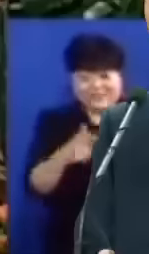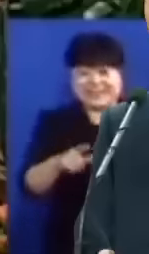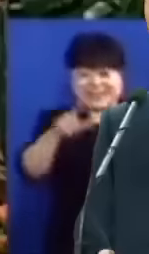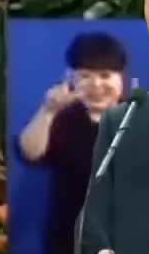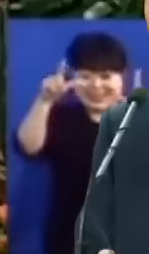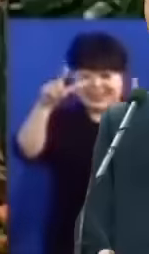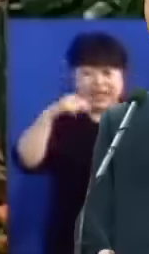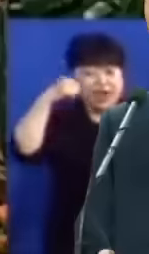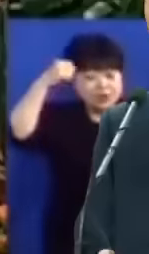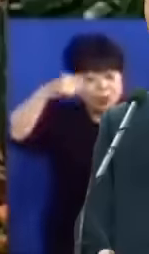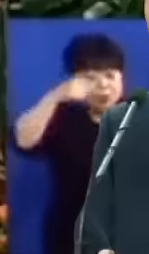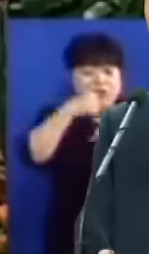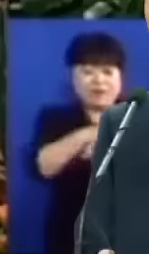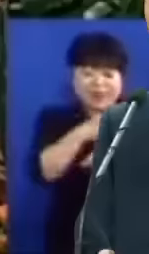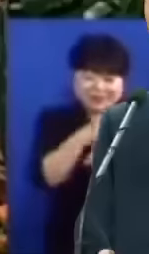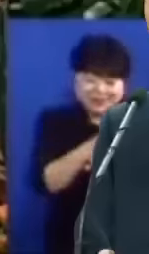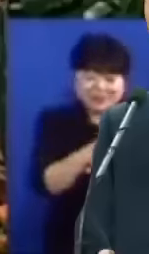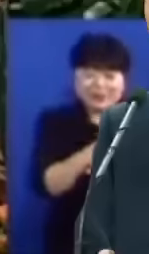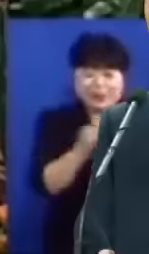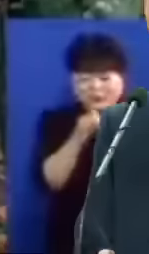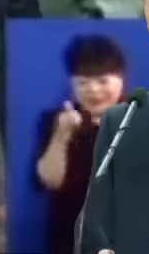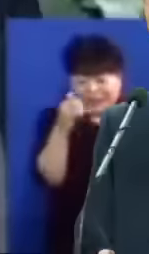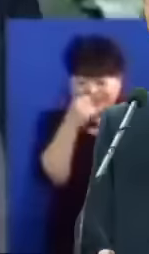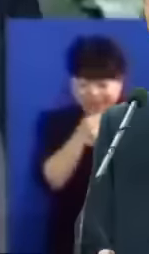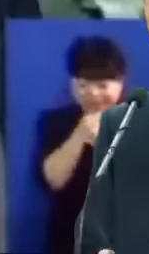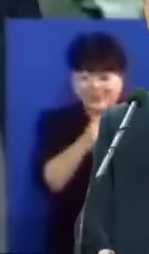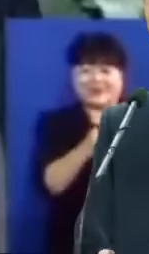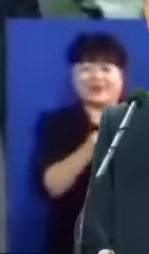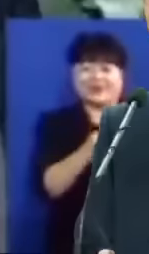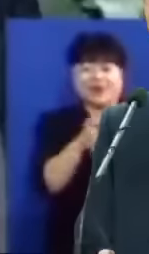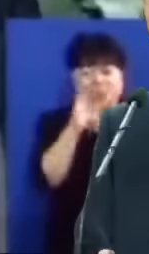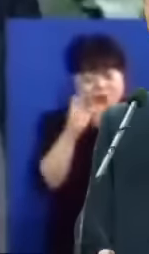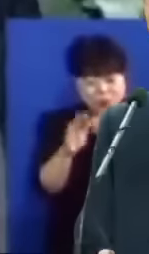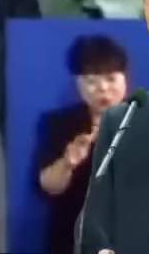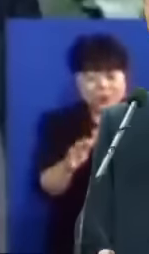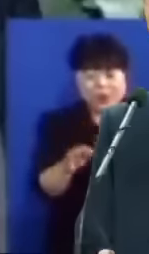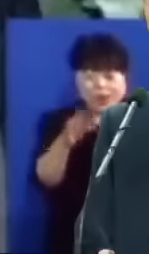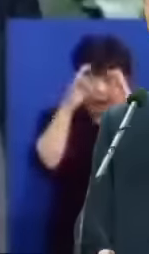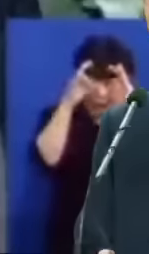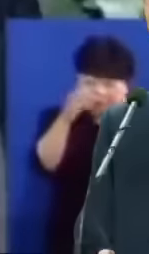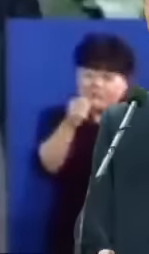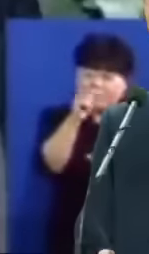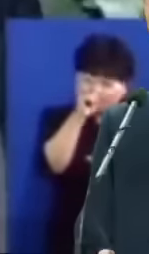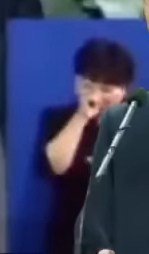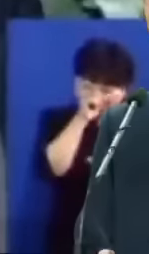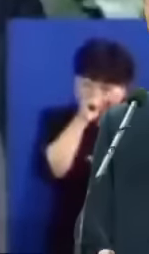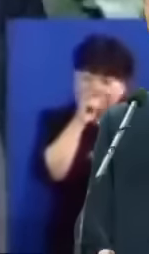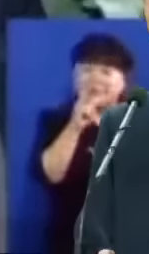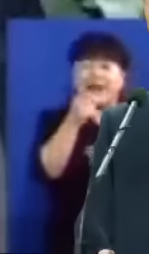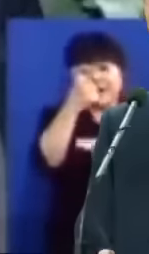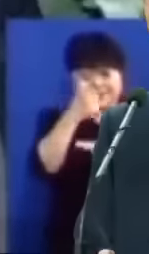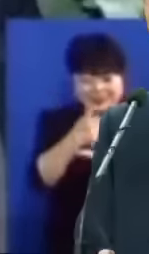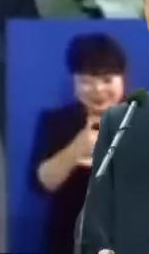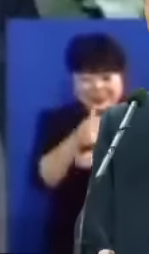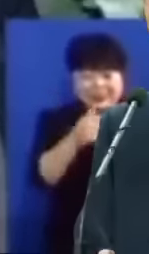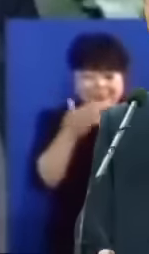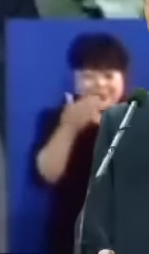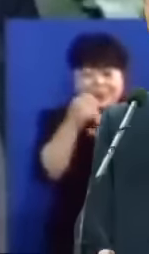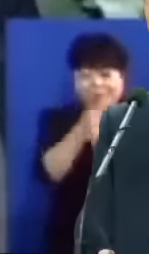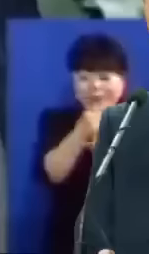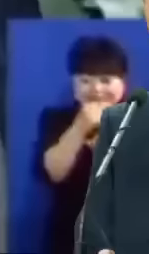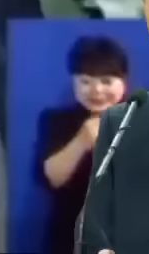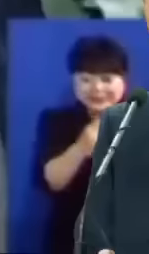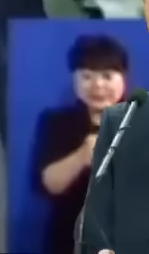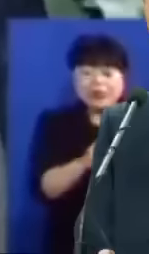날에 동물을 지으시고 사람을 만드시고 난 다음에 보시기에 좋았다고 말씀하시고 나중에 하나님이